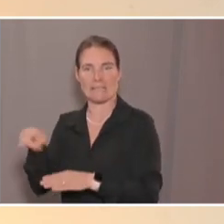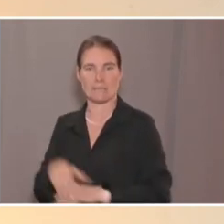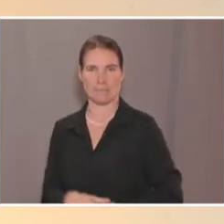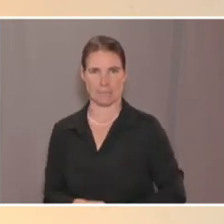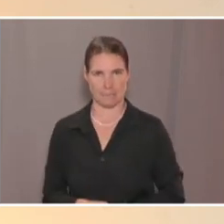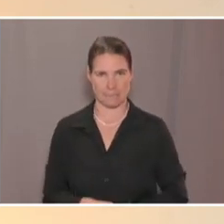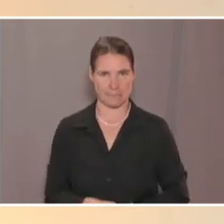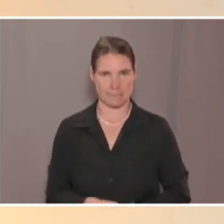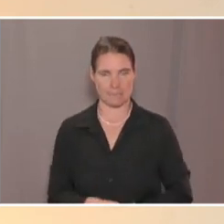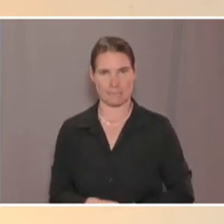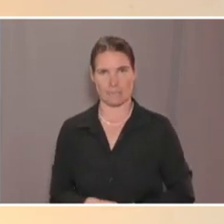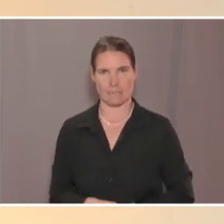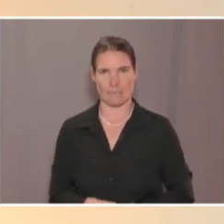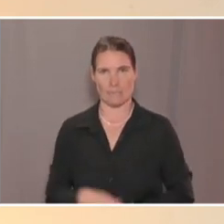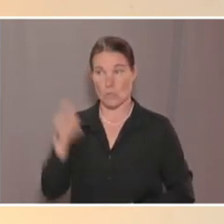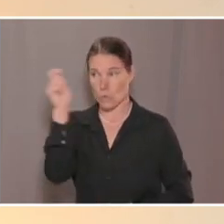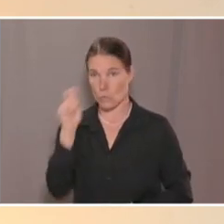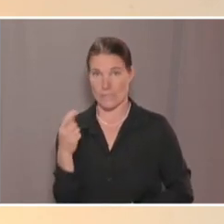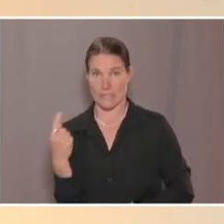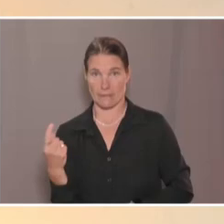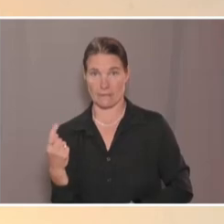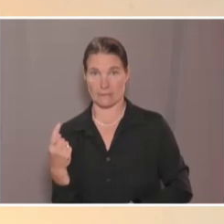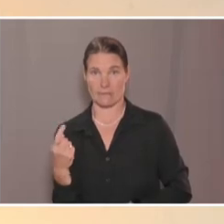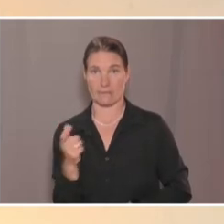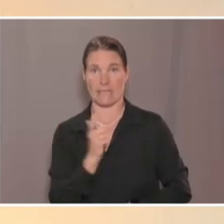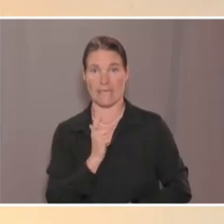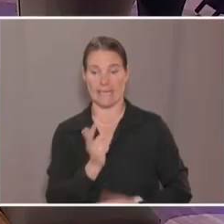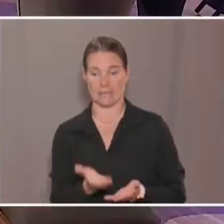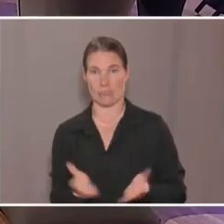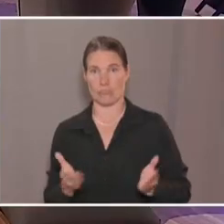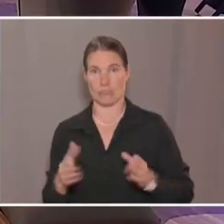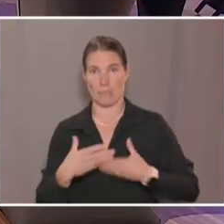keine Waschgelegenheiten. Studierende brachten eigene Schüsseln mit.